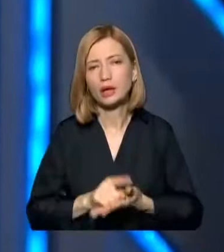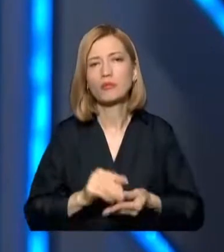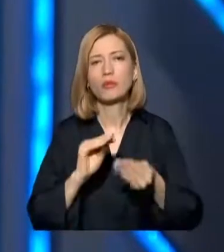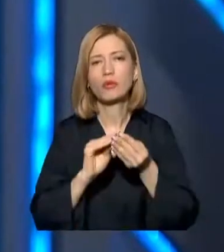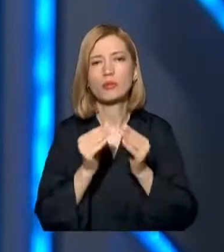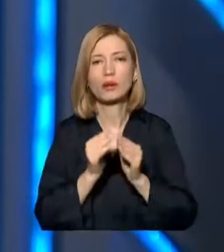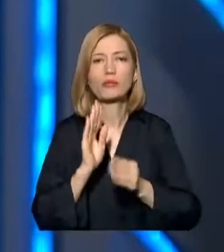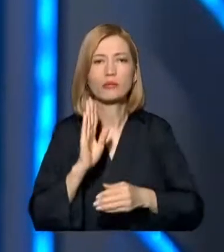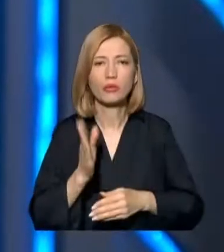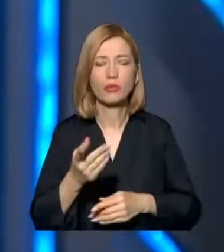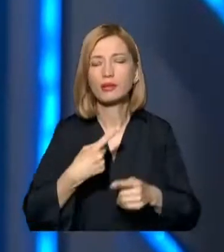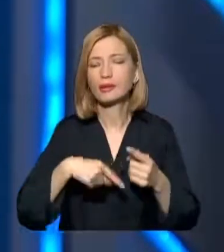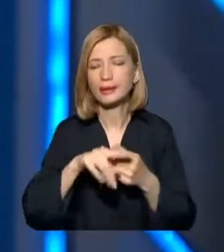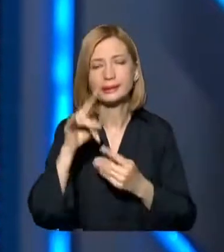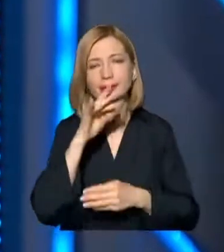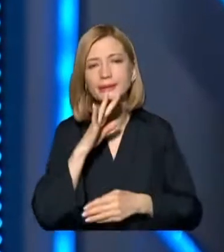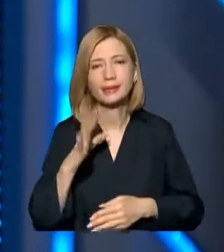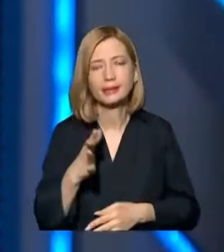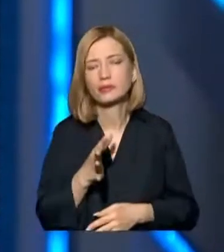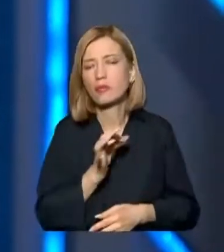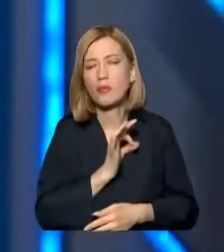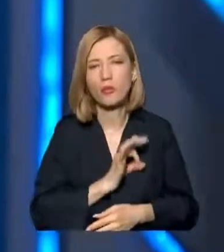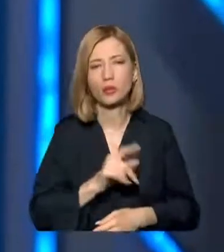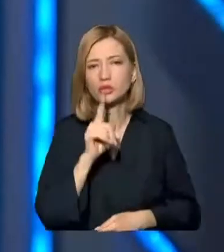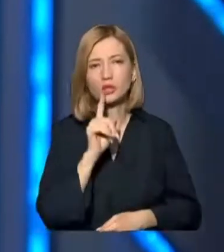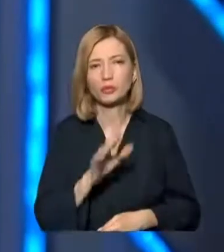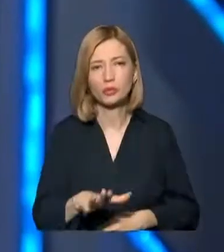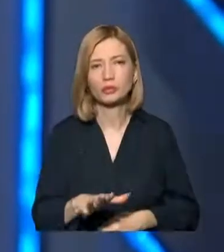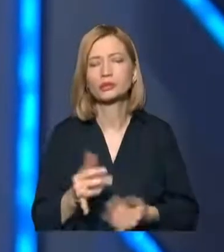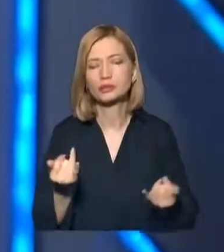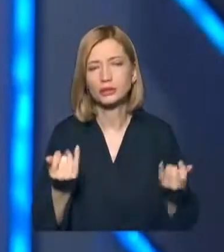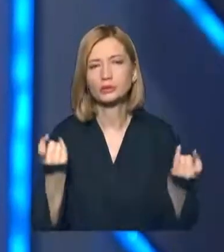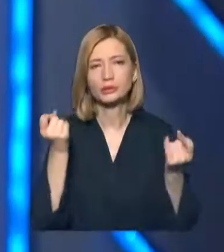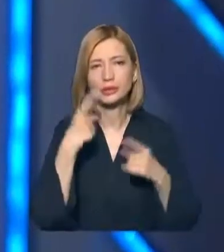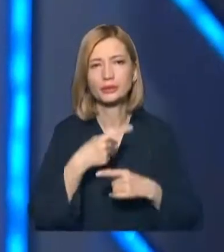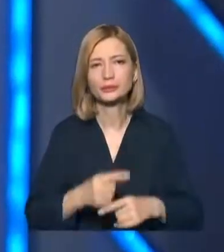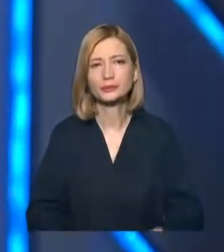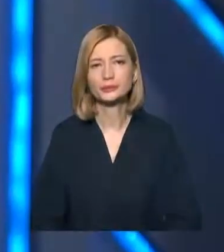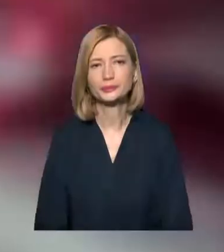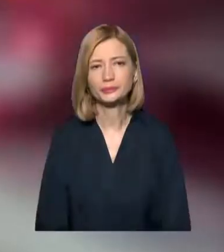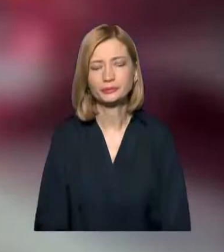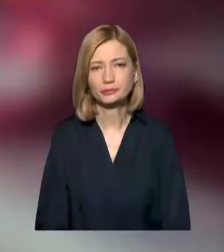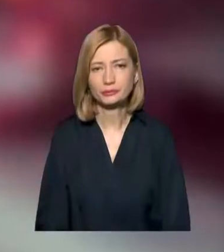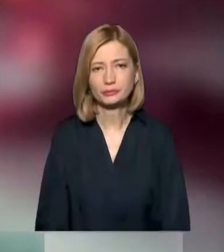причем не в интересах нашей страны. Бахтияр Даркеев разбирался.